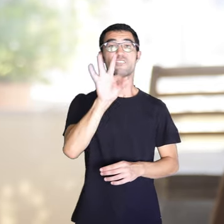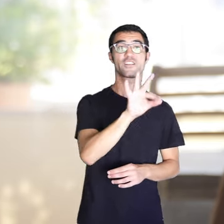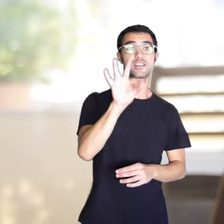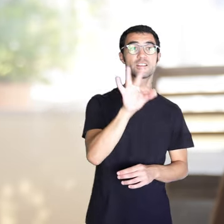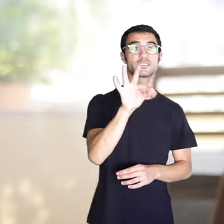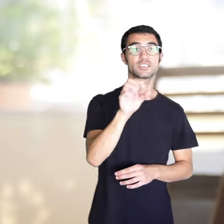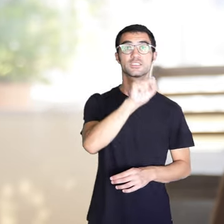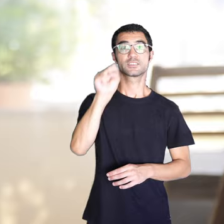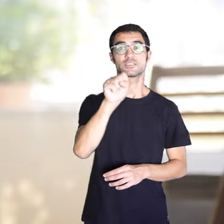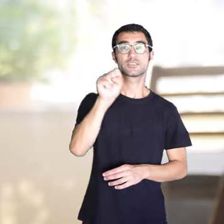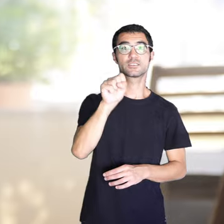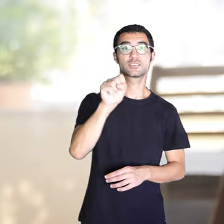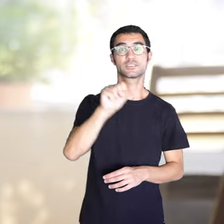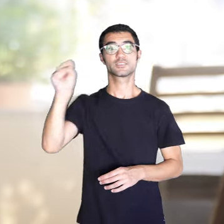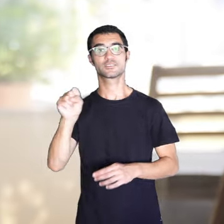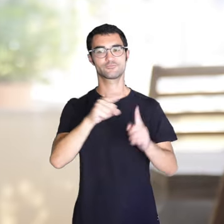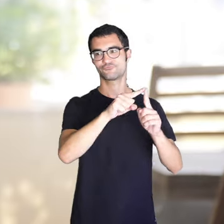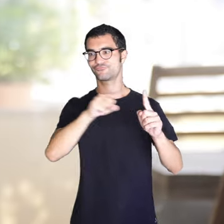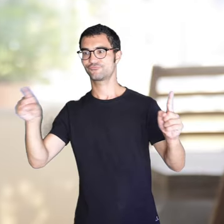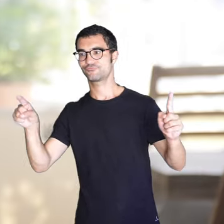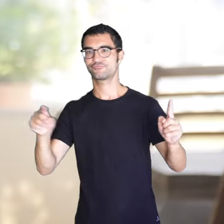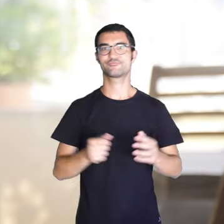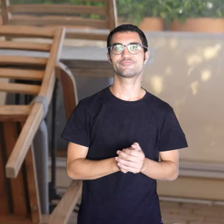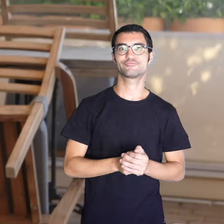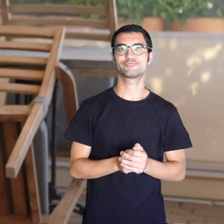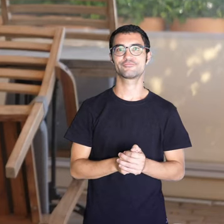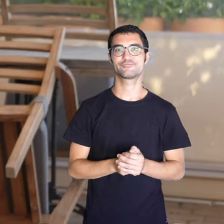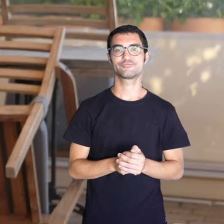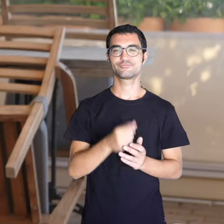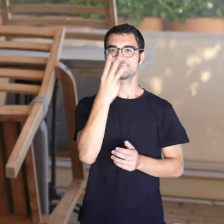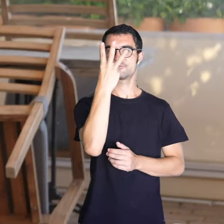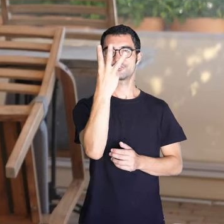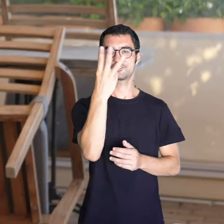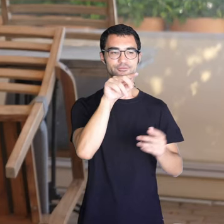busquen, fèiem, cari sempre només, fèiem 3 dies. Un any,